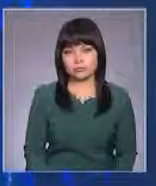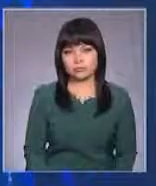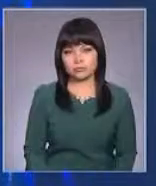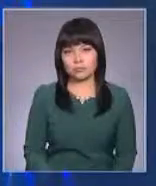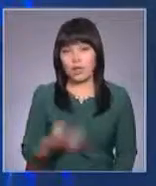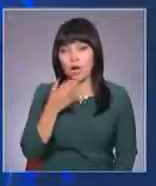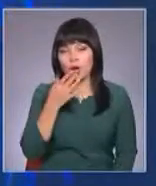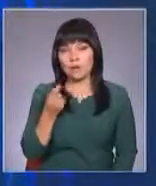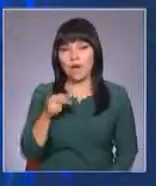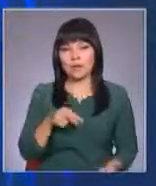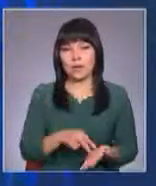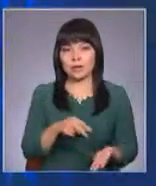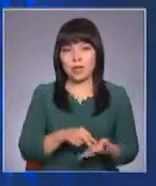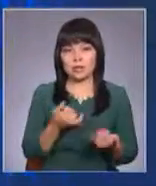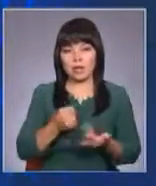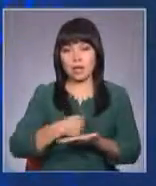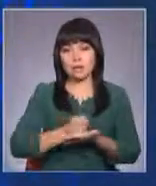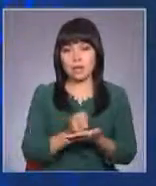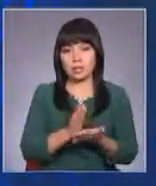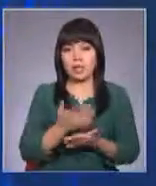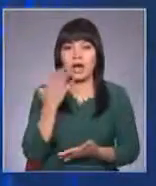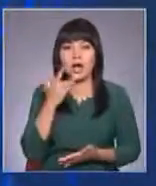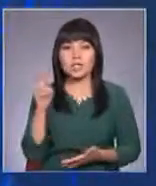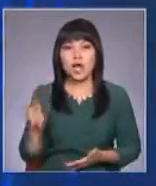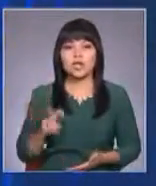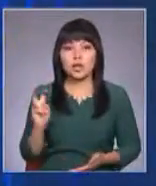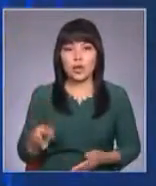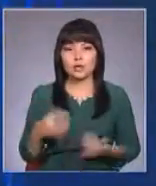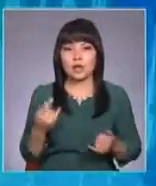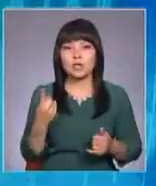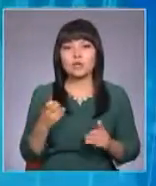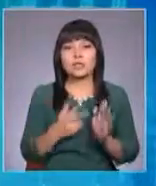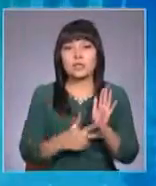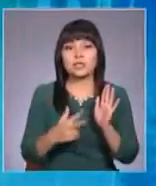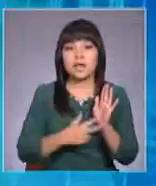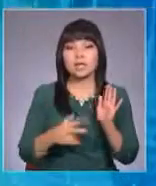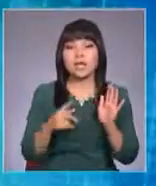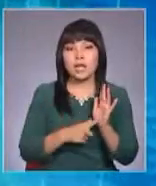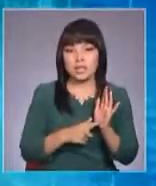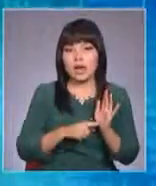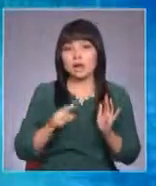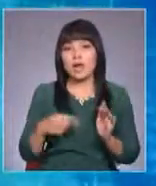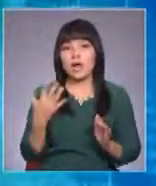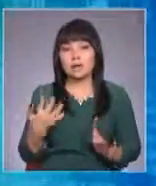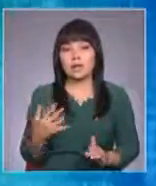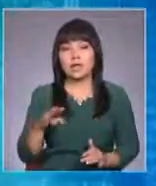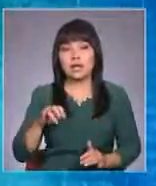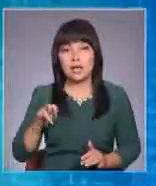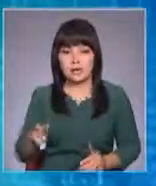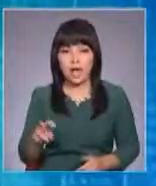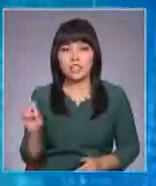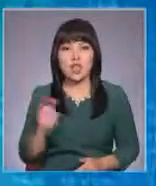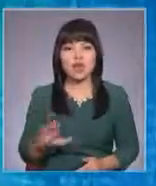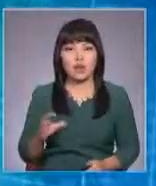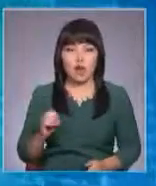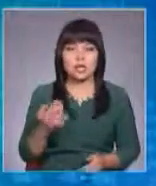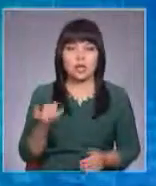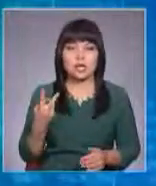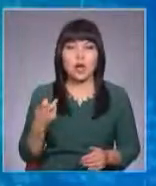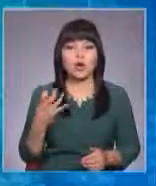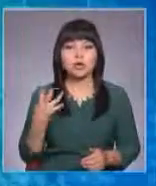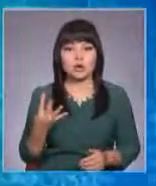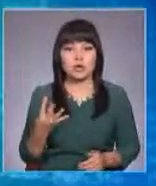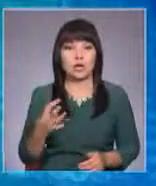ұлттық банктің бүгінге бекіткен валюта бағамен таныс болыңыздар. АКШ долларының құны өзгеріссіз 187 теңге 5 тиын, еуро